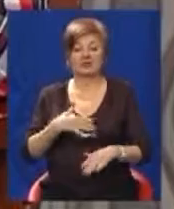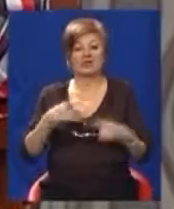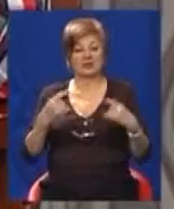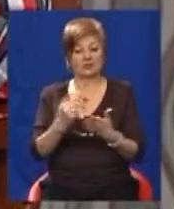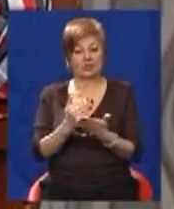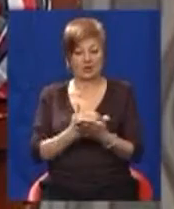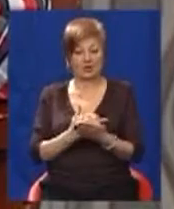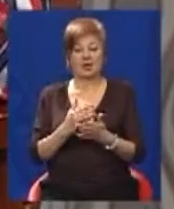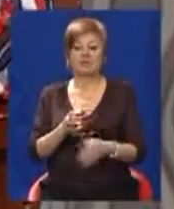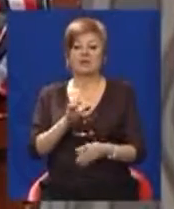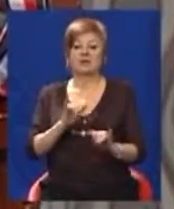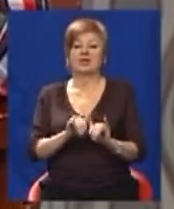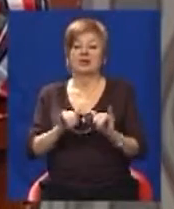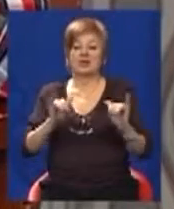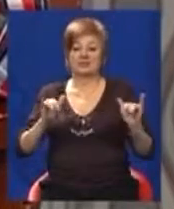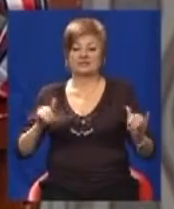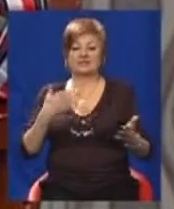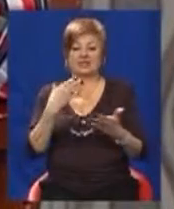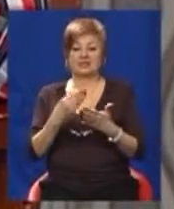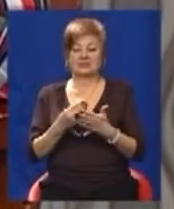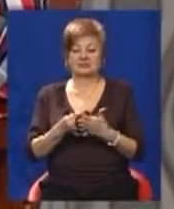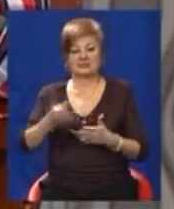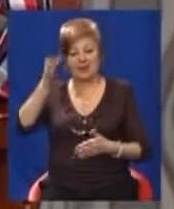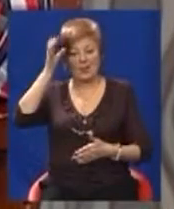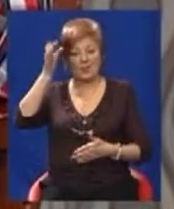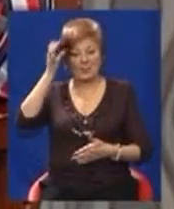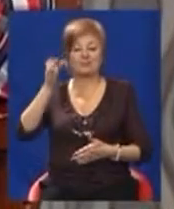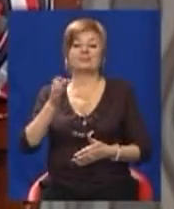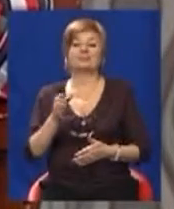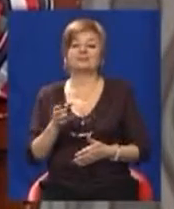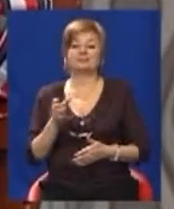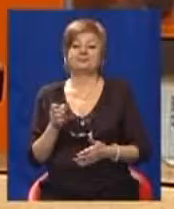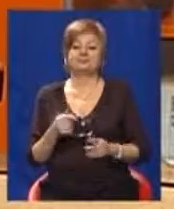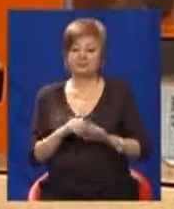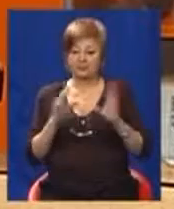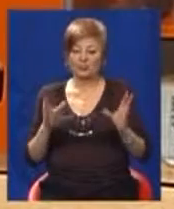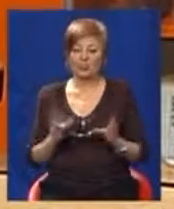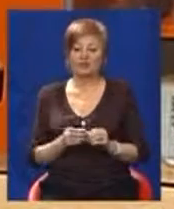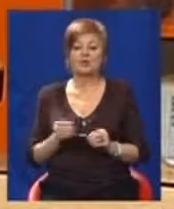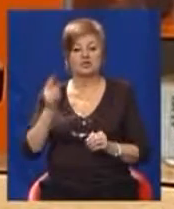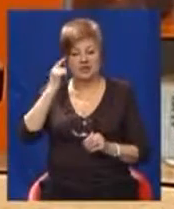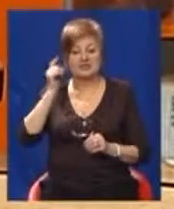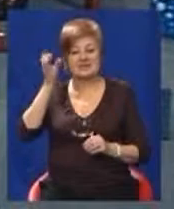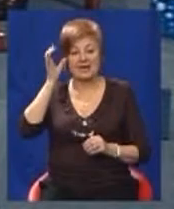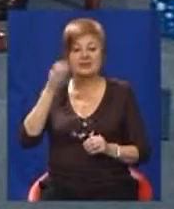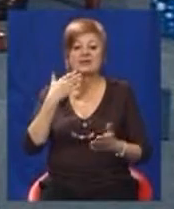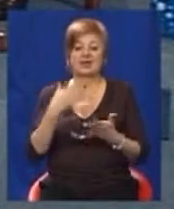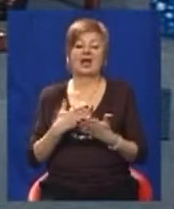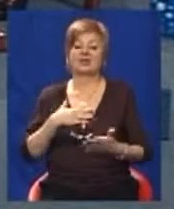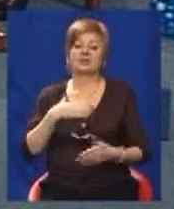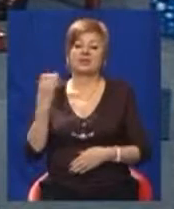та збагачуйте свої скарбнички розумові і взагалі свої знання нашими